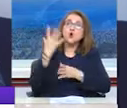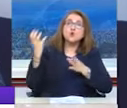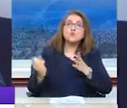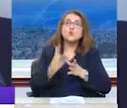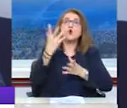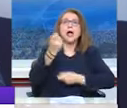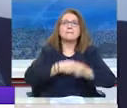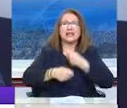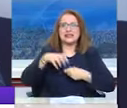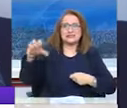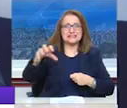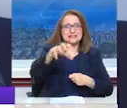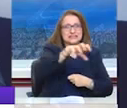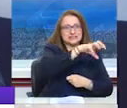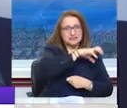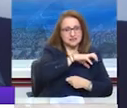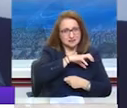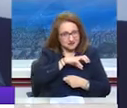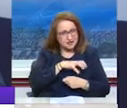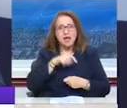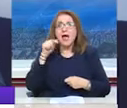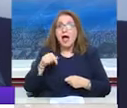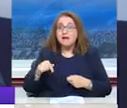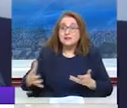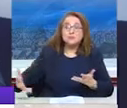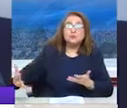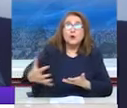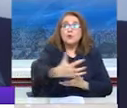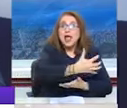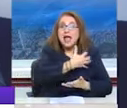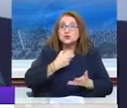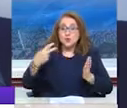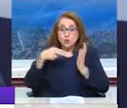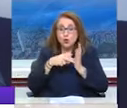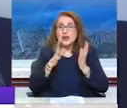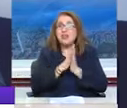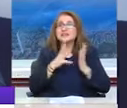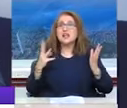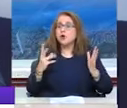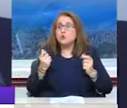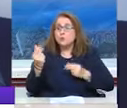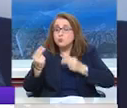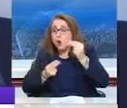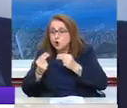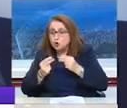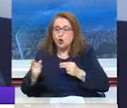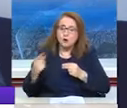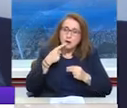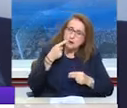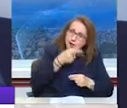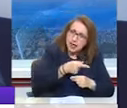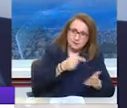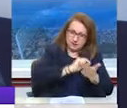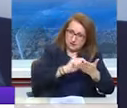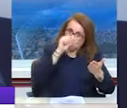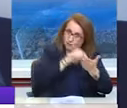δραστηριότητας, που παρουσιάζουν τα μεγαλύτερα καθάριστα έσοδα για το 2018, ώστε και αυτές οι επιχειρήσεις,